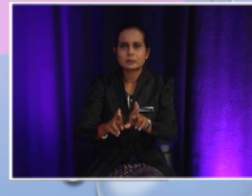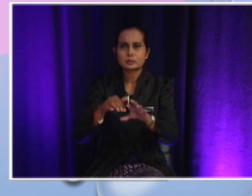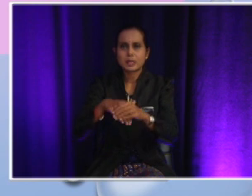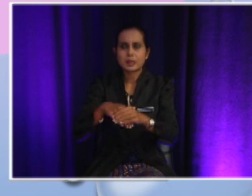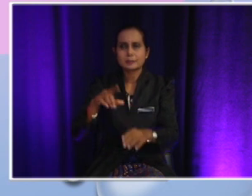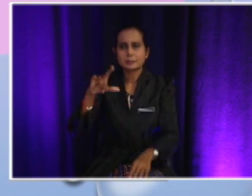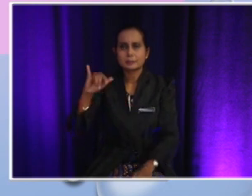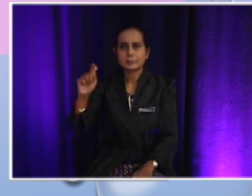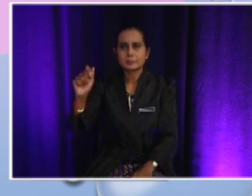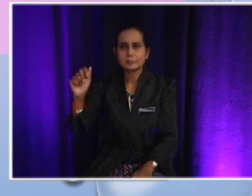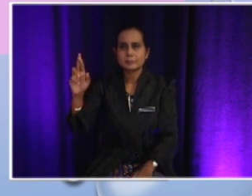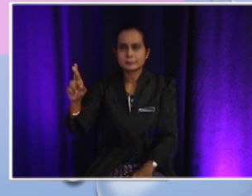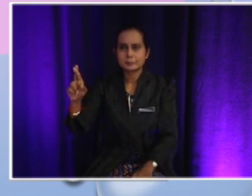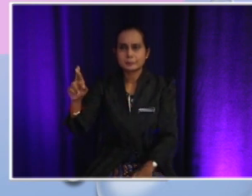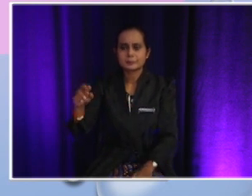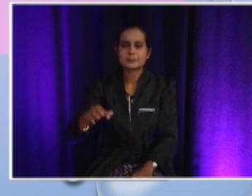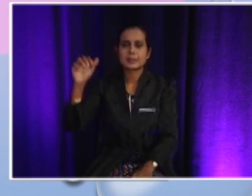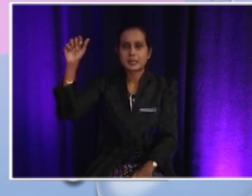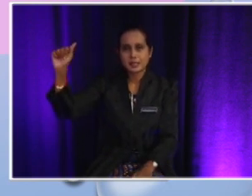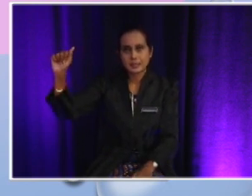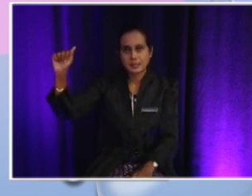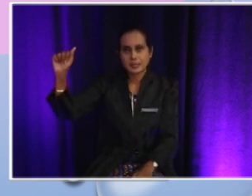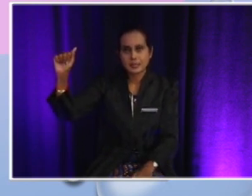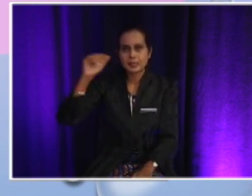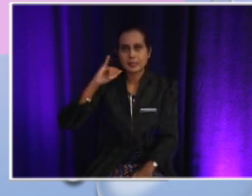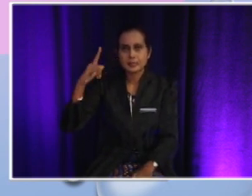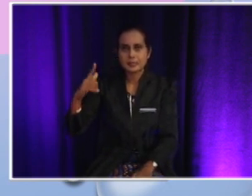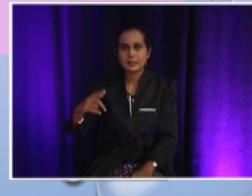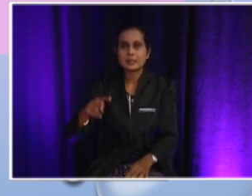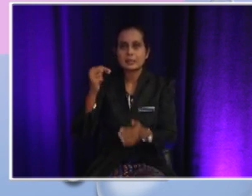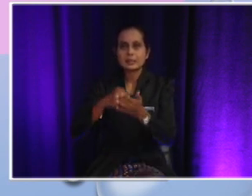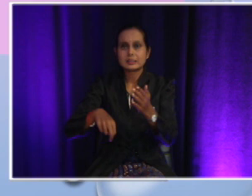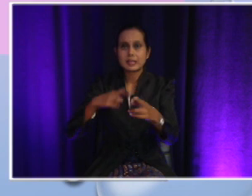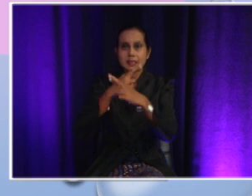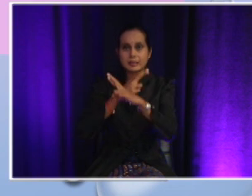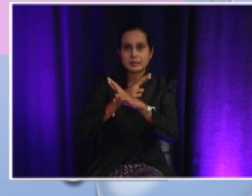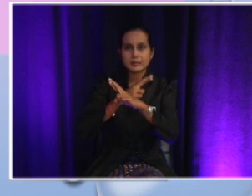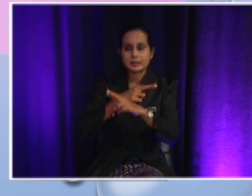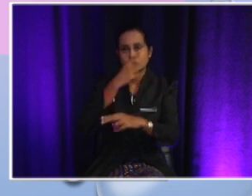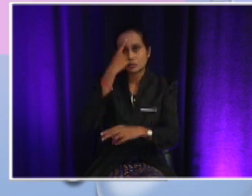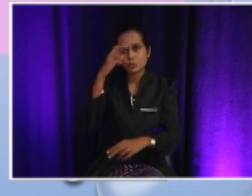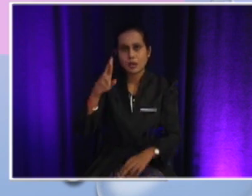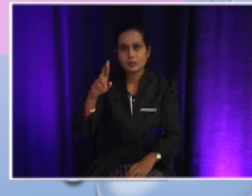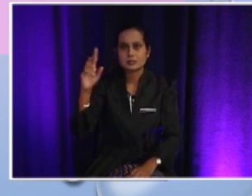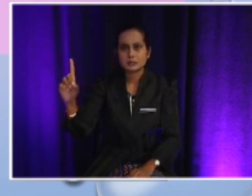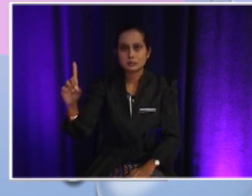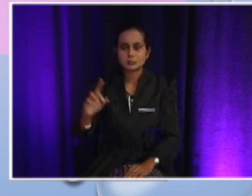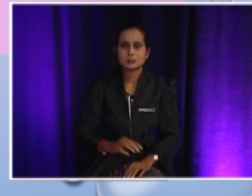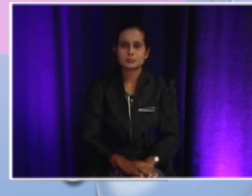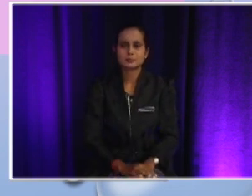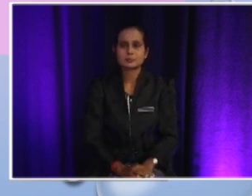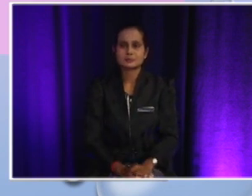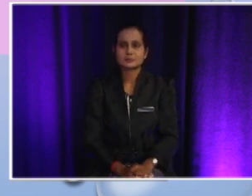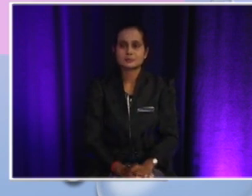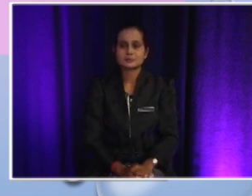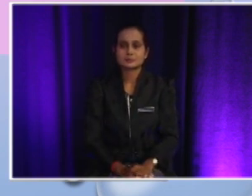ni adalah nilai rintangan untuk R1. Nilai rintangan untuk R1.